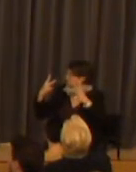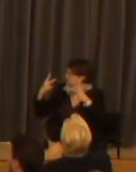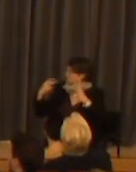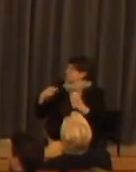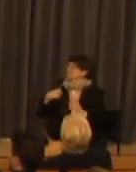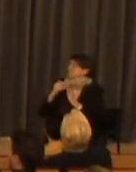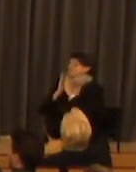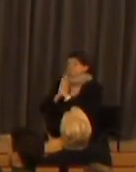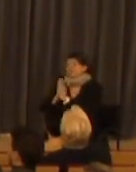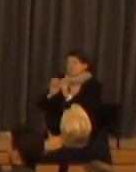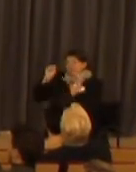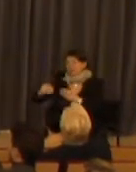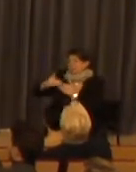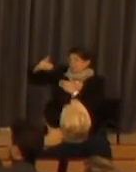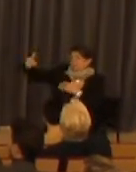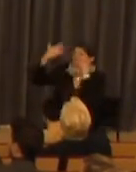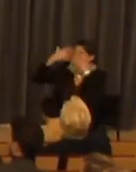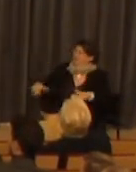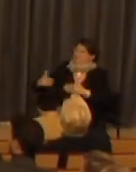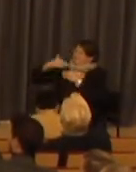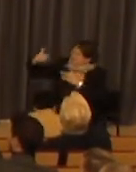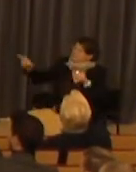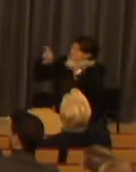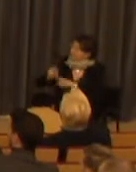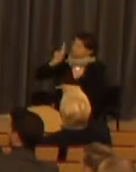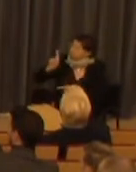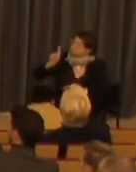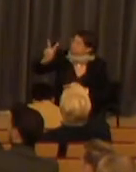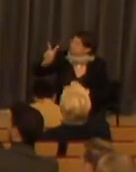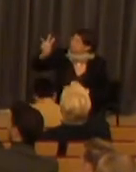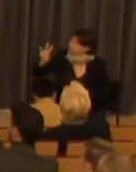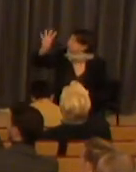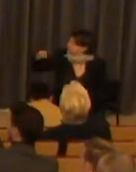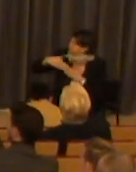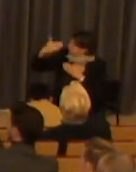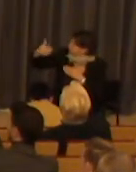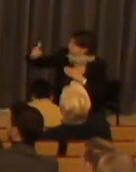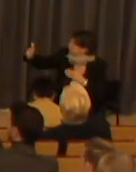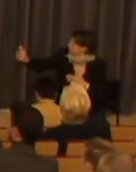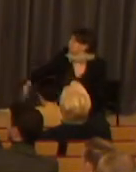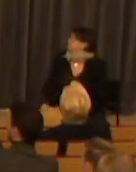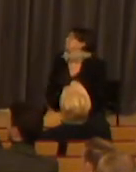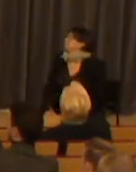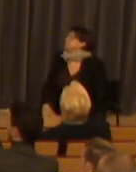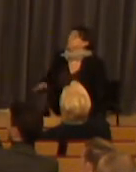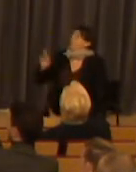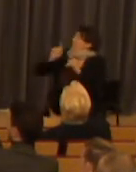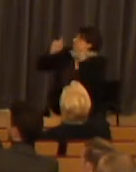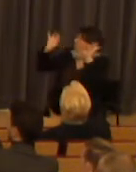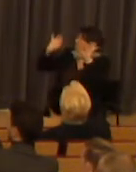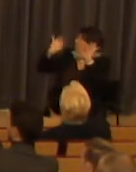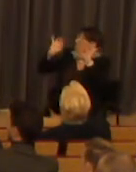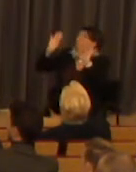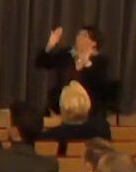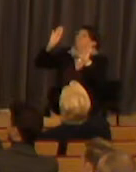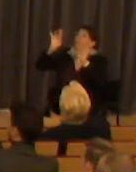no gaire destacada, i aquesta vegada és un acte que destaca la importància d'aquesta professió i esperem que es continuï fent.